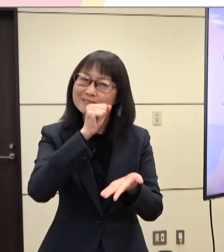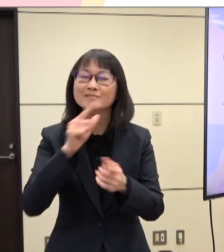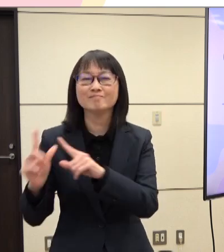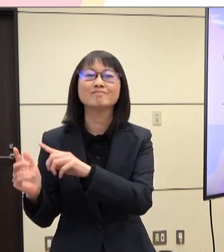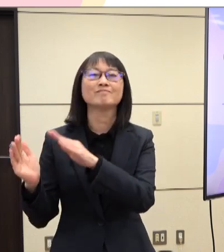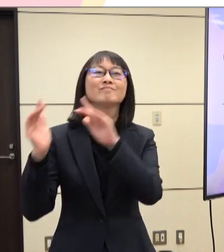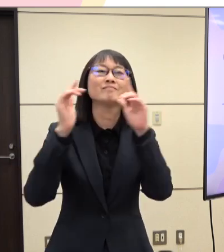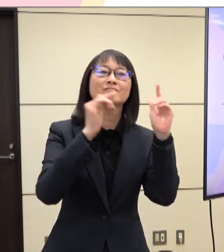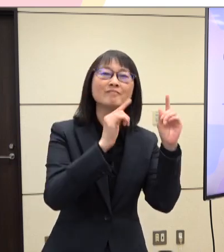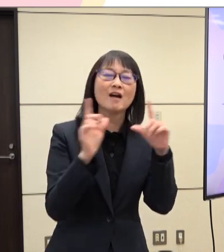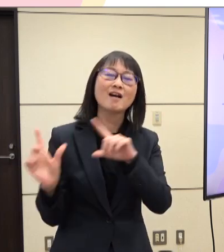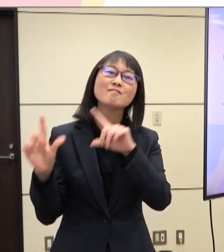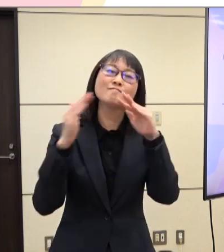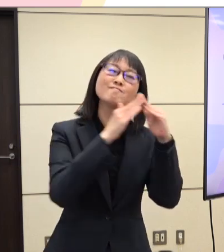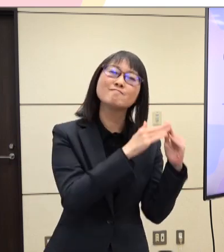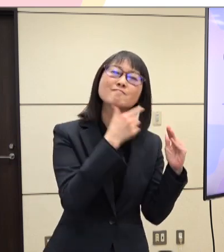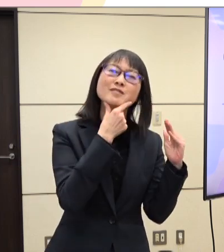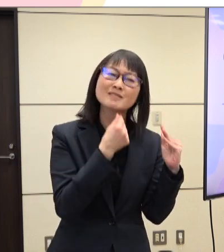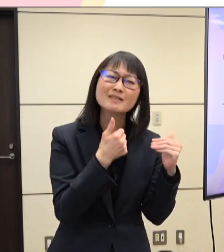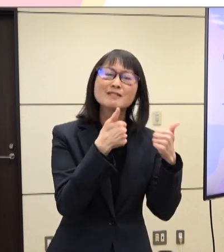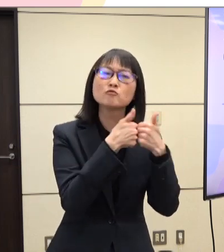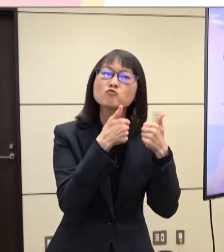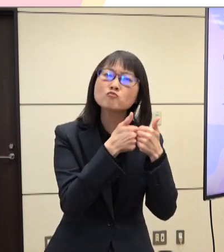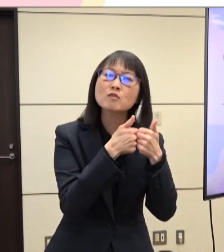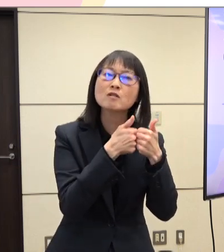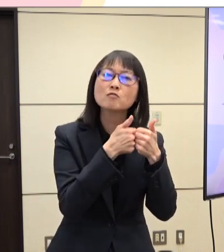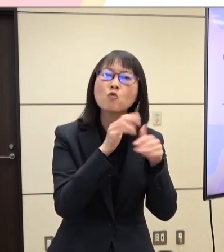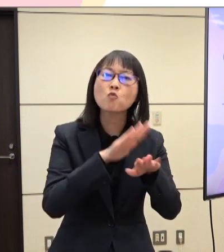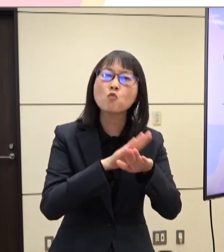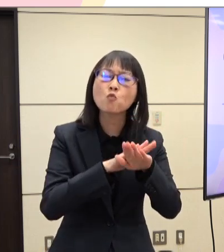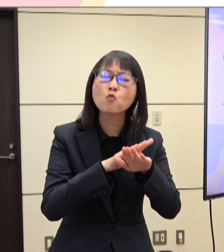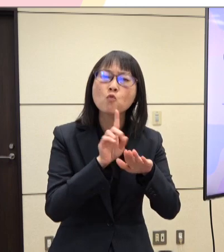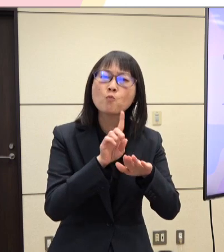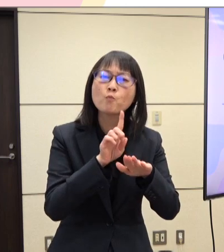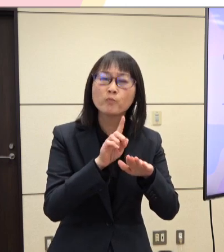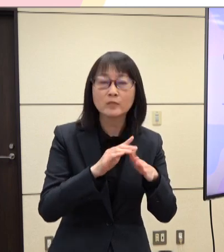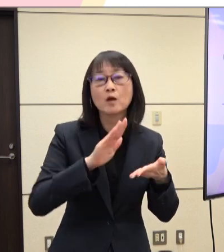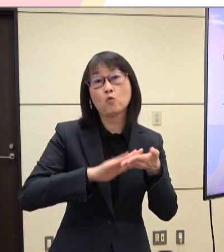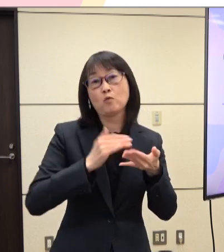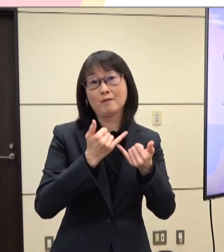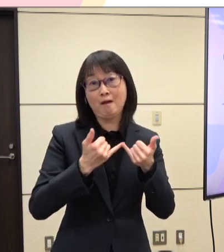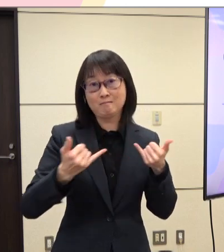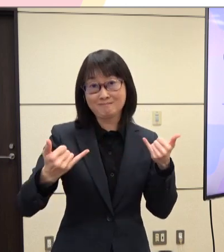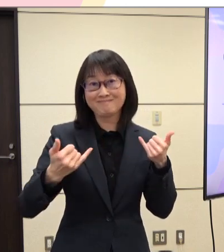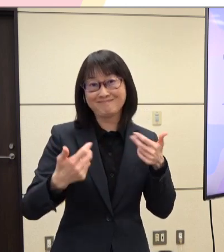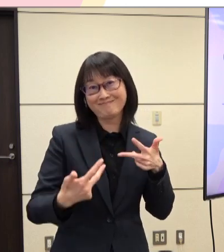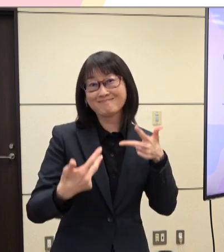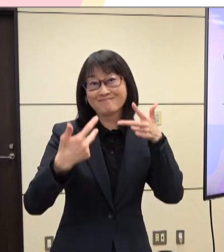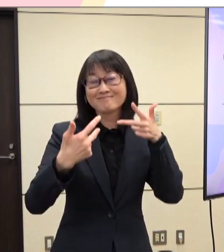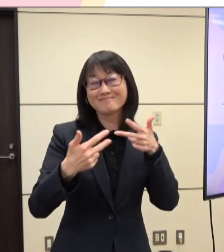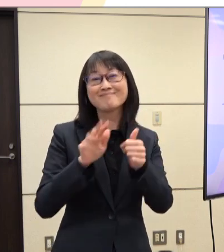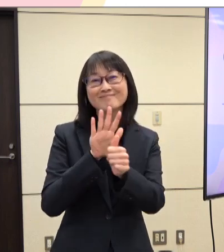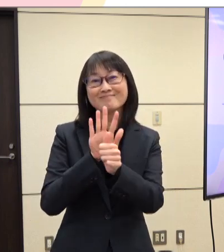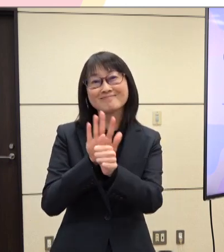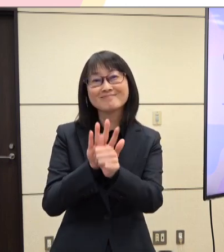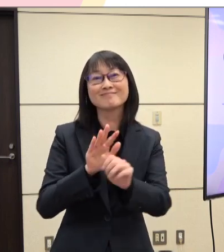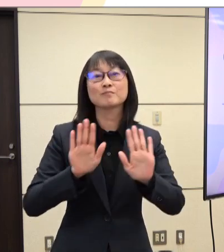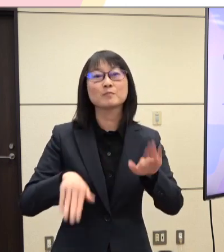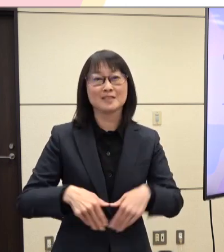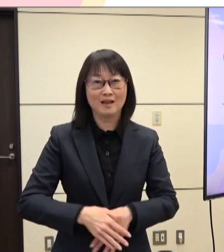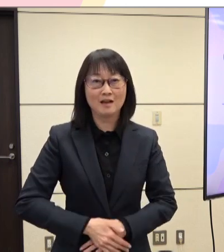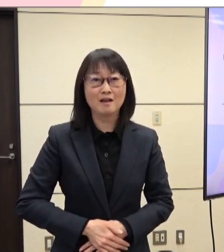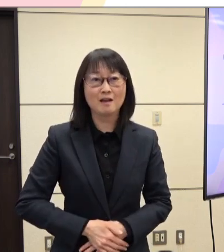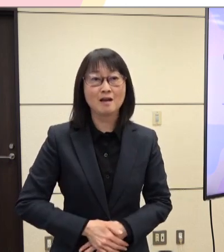ですね、相談できるなんていうのでなってましたし、それからいろいろな移住施策、先ほどお示ししましたけど、あ